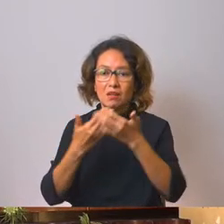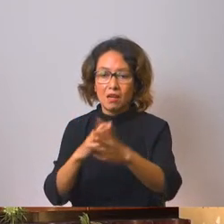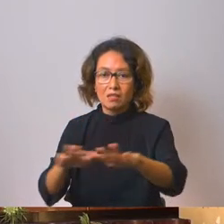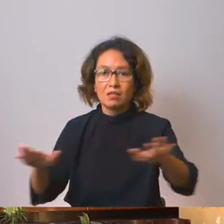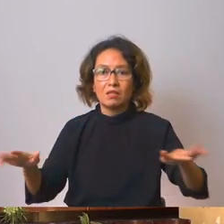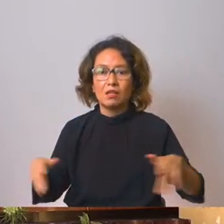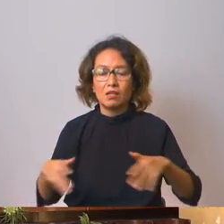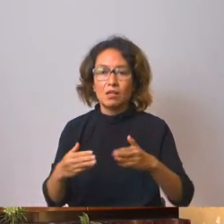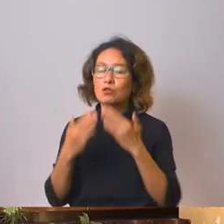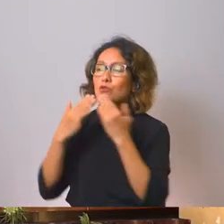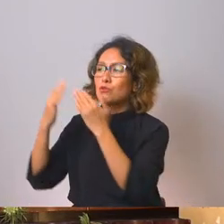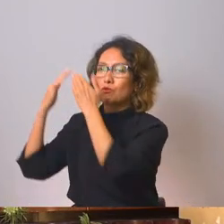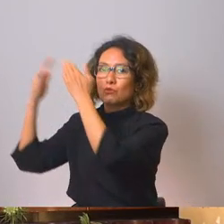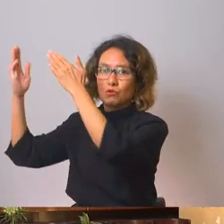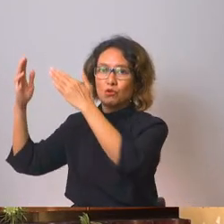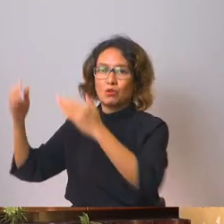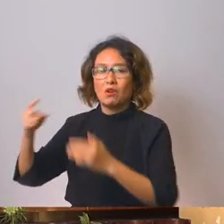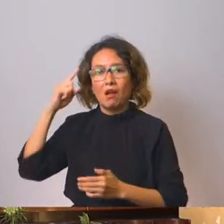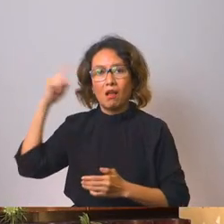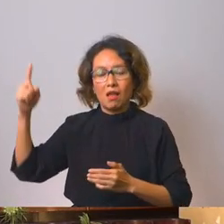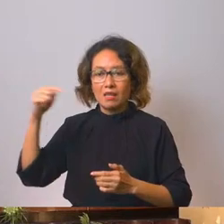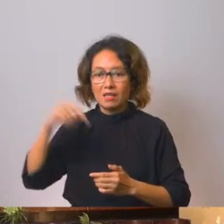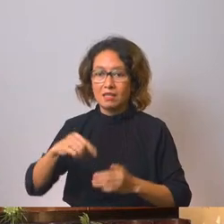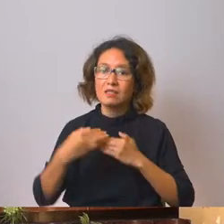Allah, kini dan selamanya.